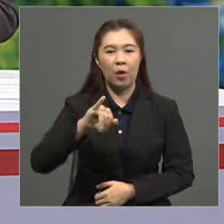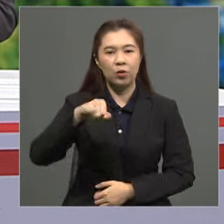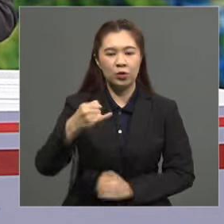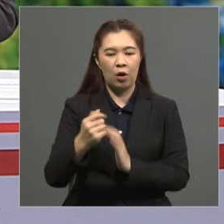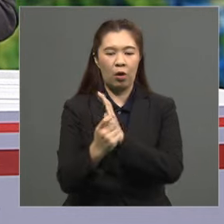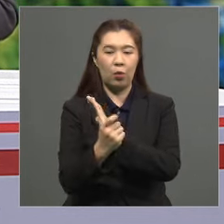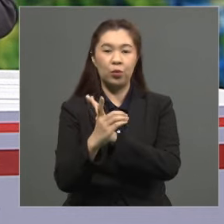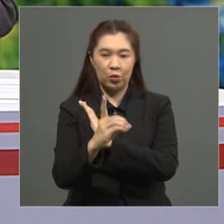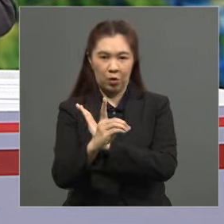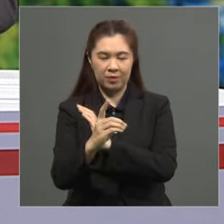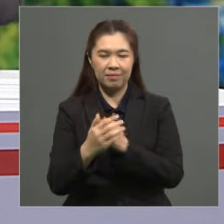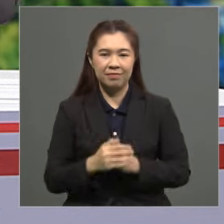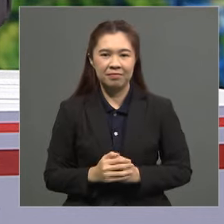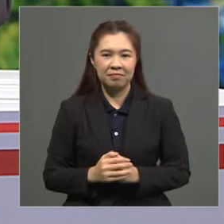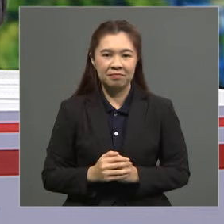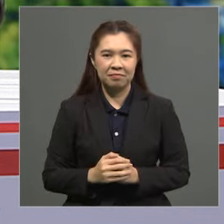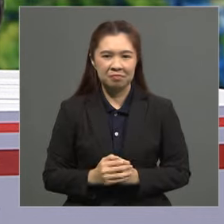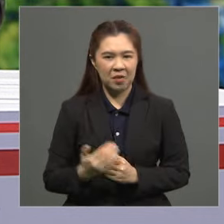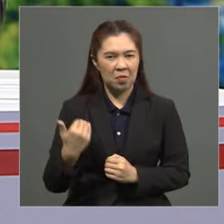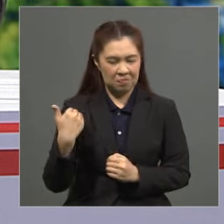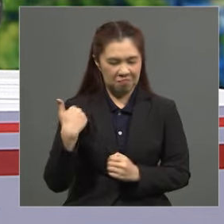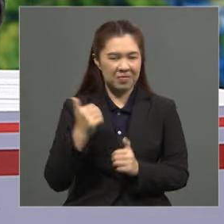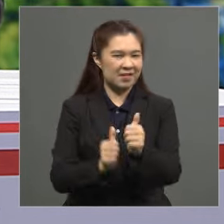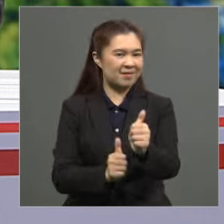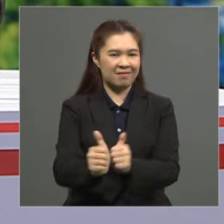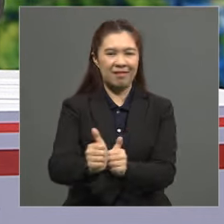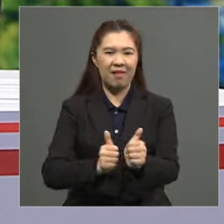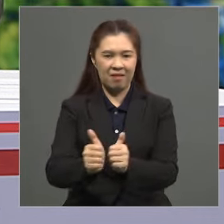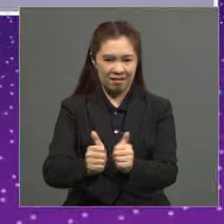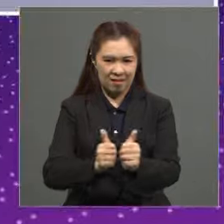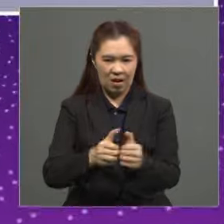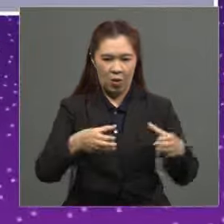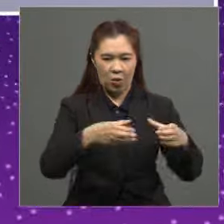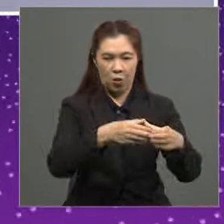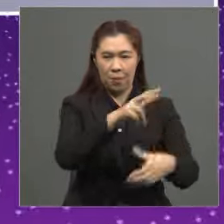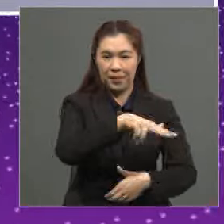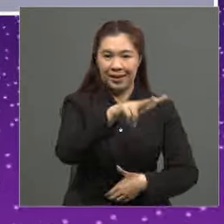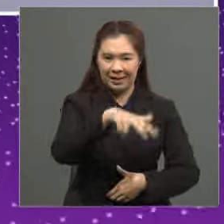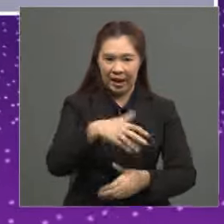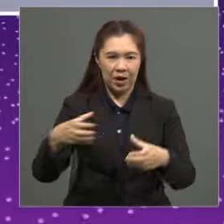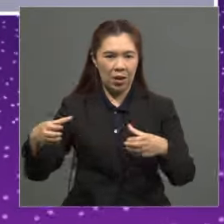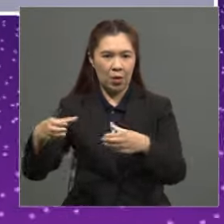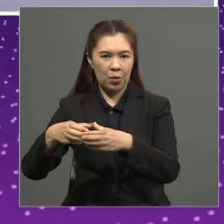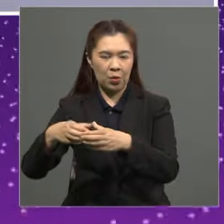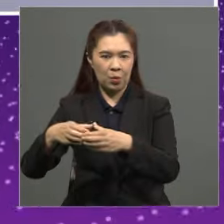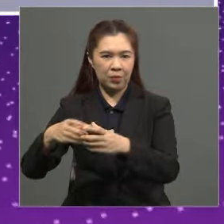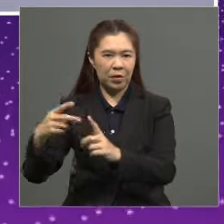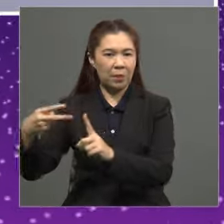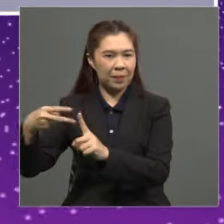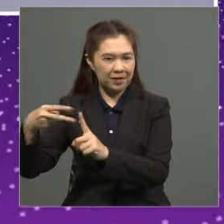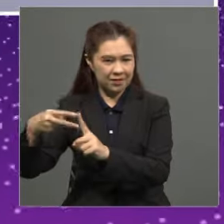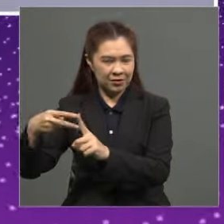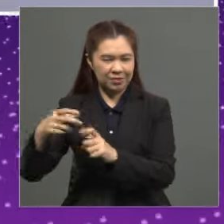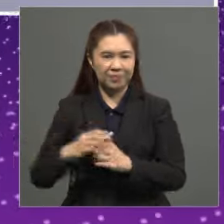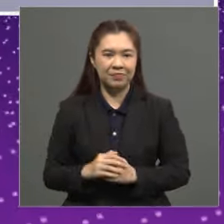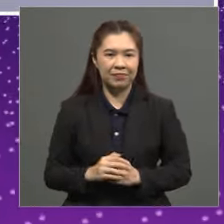อุดรธานีเขาบอกว่าเป็นศึกใหญ่นะศึกใหญ่ระหว่างพรรคเพื่อไทยกับพรรคประชาชนศึกใหญ่ยังไงเพราะ